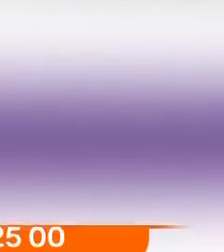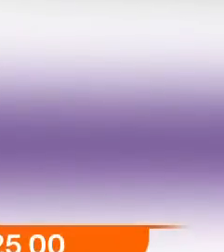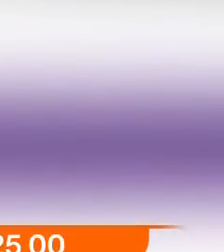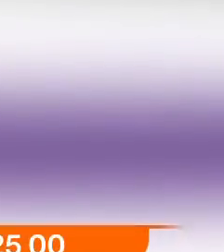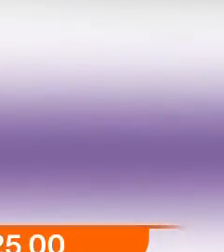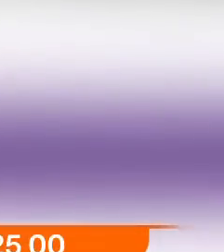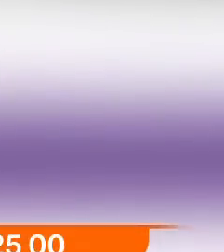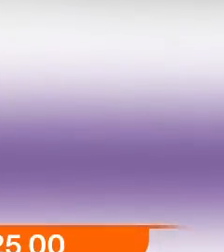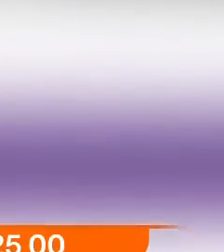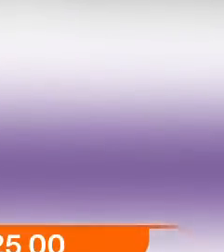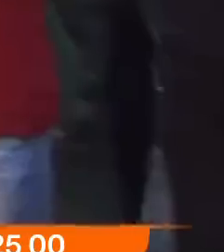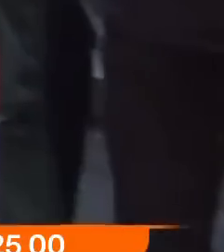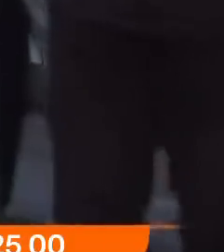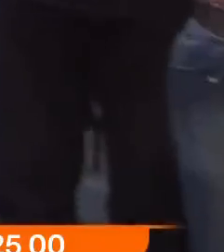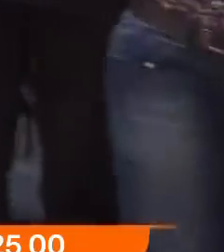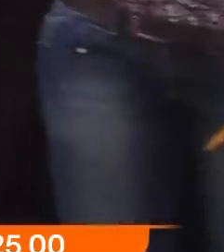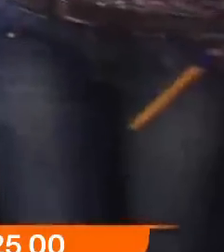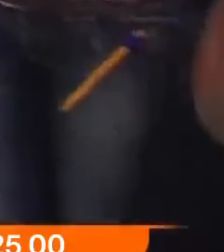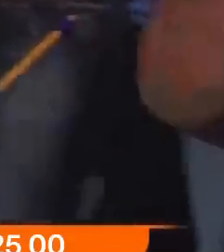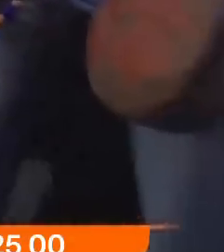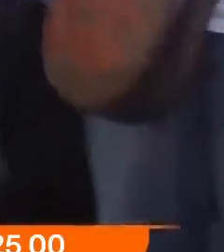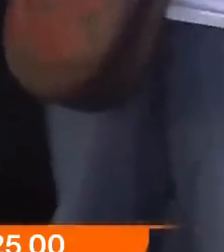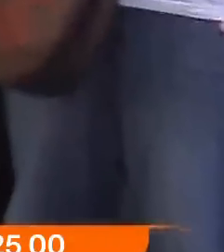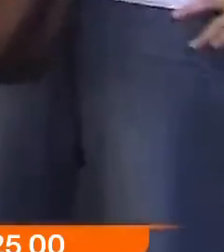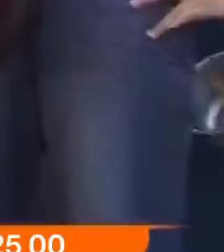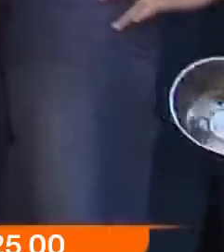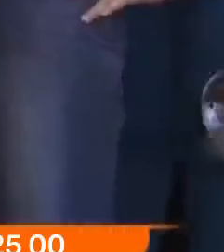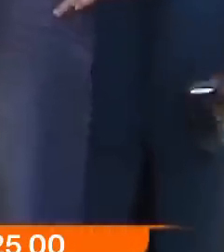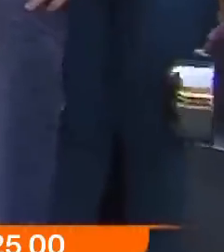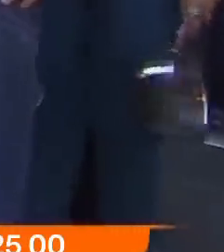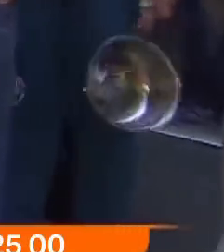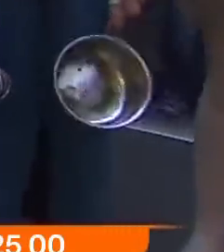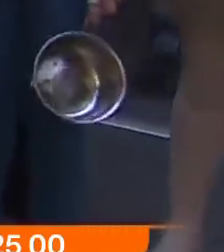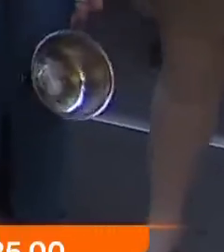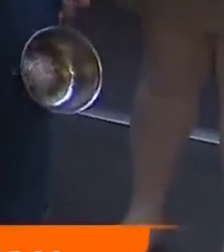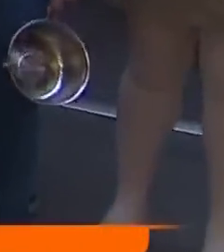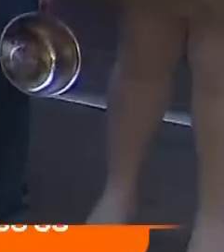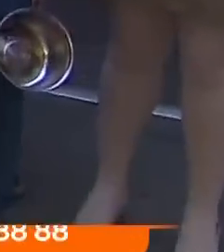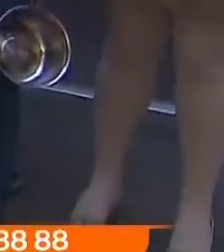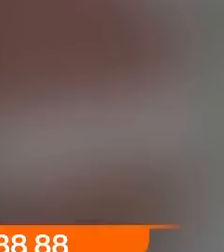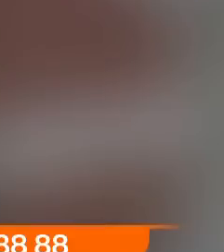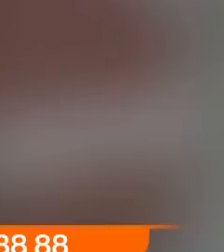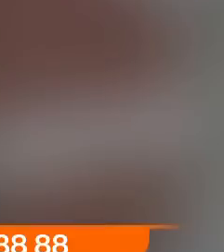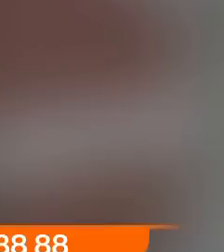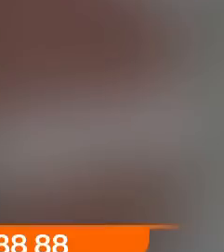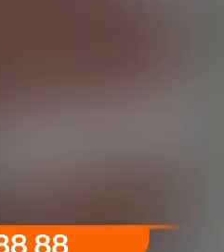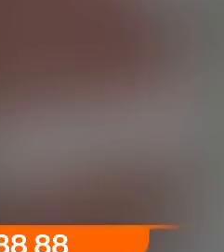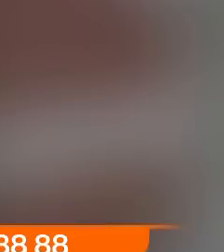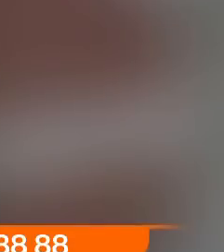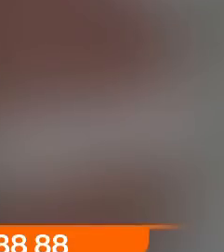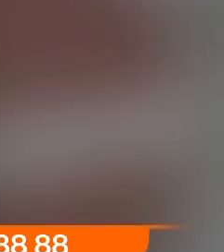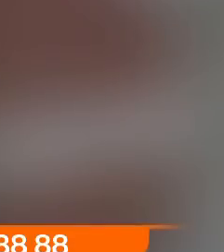Özel üniversite öğrencileri isyanda. Çünkü okul yönetimi yıllık eğitim ücretine %200 zam yaptı.